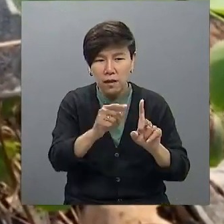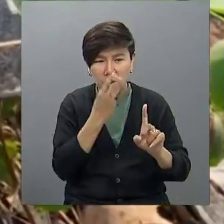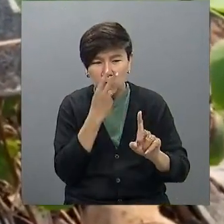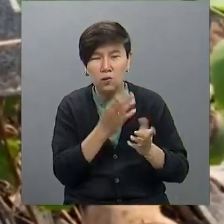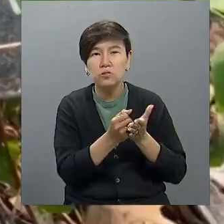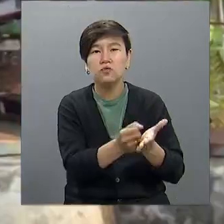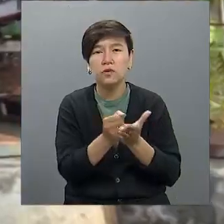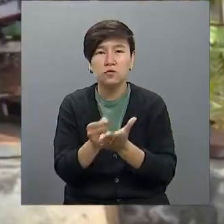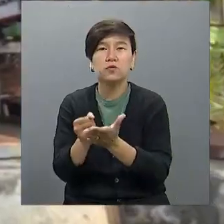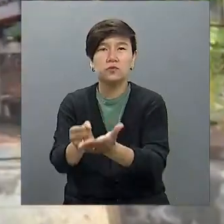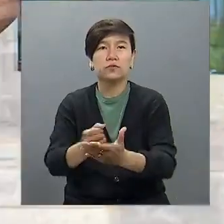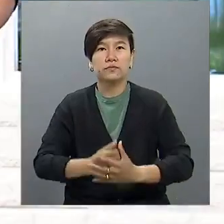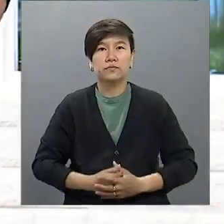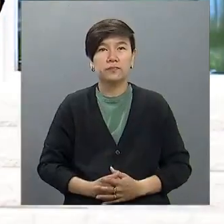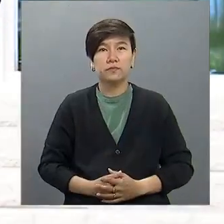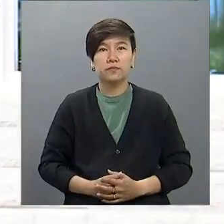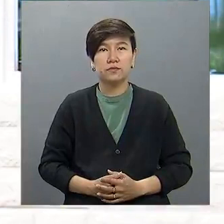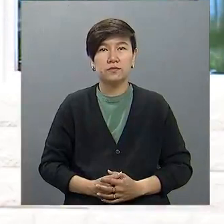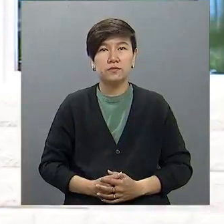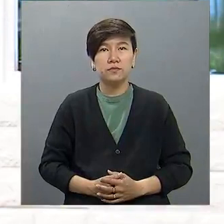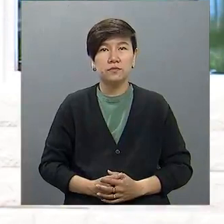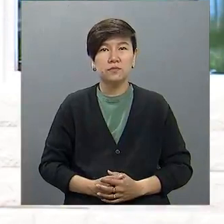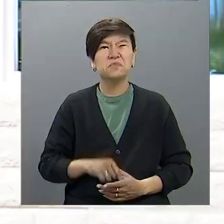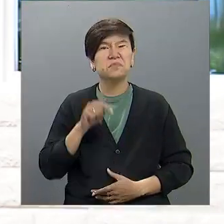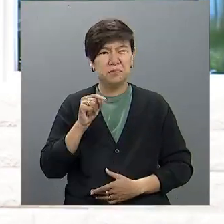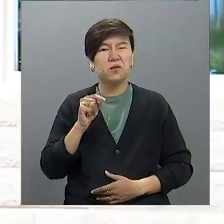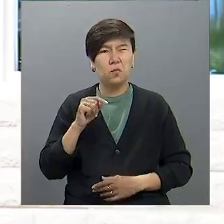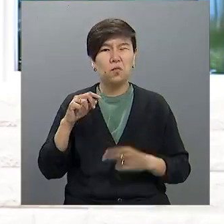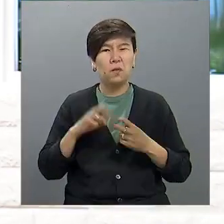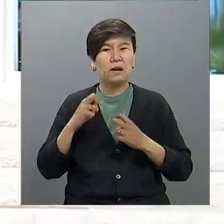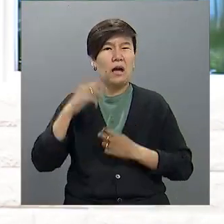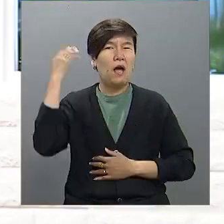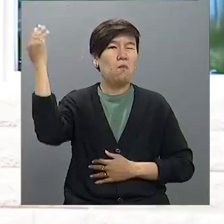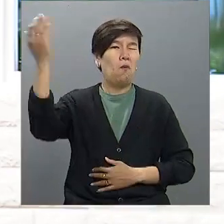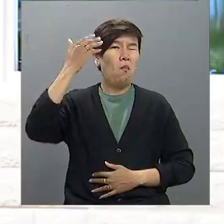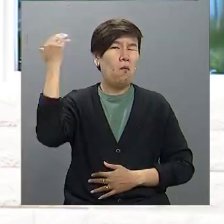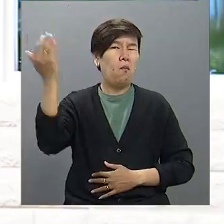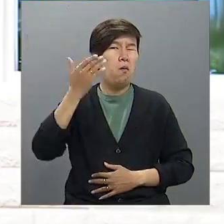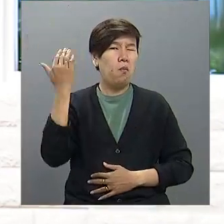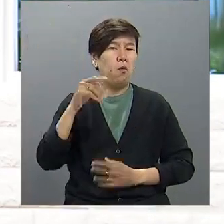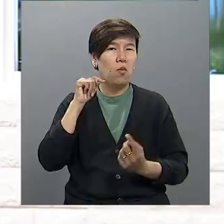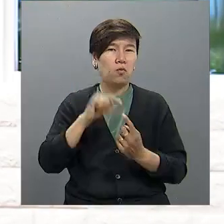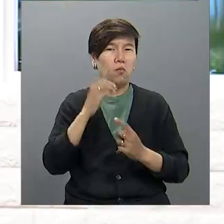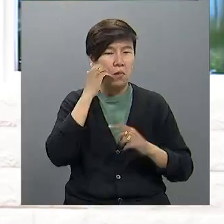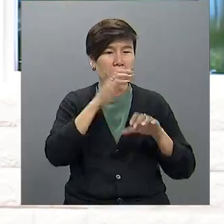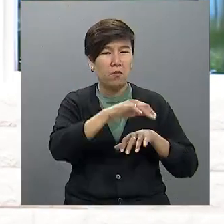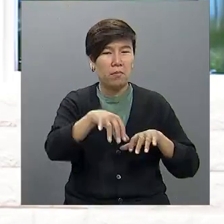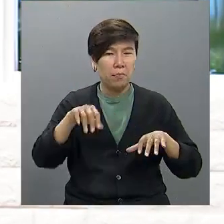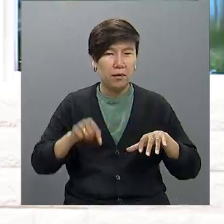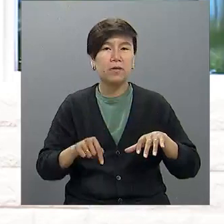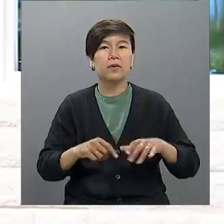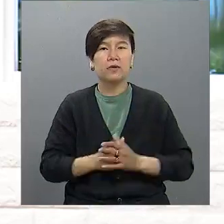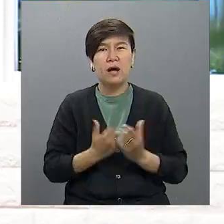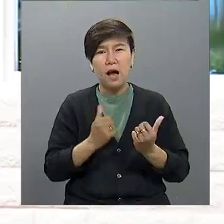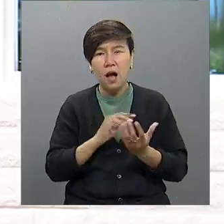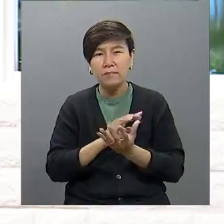ค่ะนี่นะคะเรื่องของพายุฤดูร้อนนะคะก็ยังคงสร้างความเสียหายในช่วงเปลี่ยนผ่านแบบนี้นะคะม